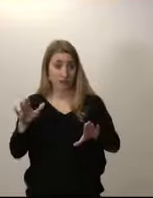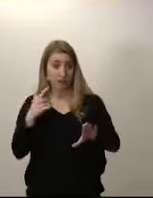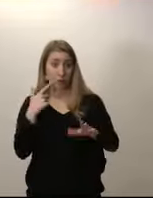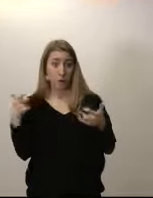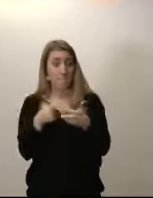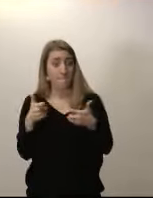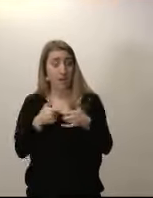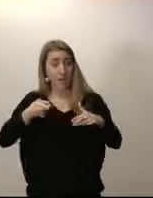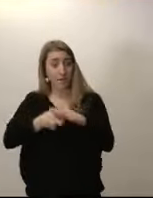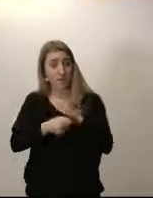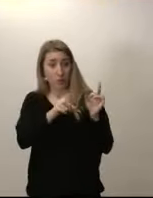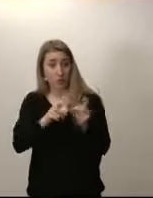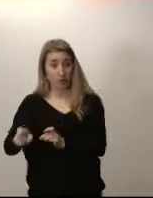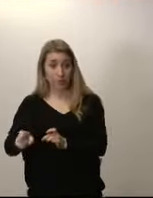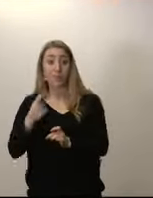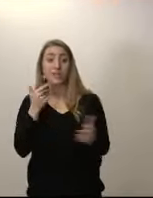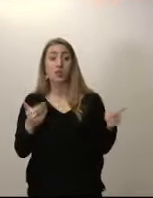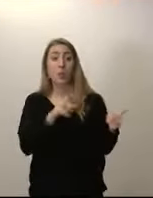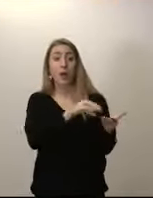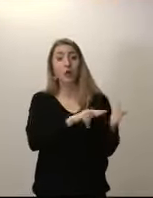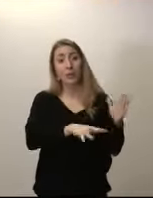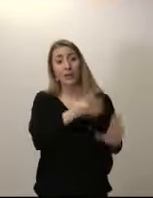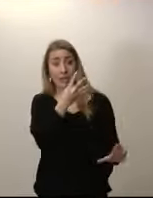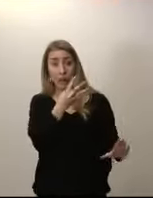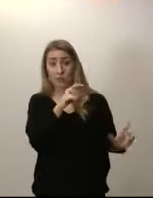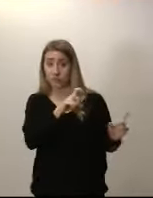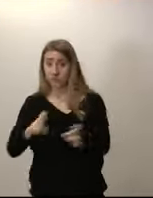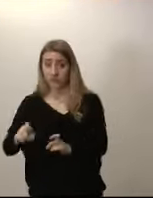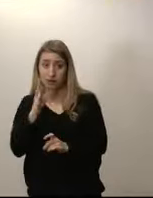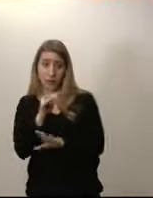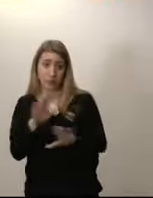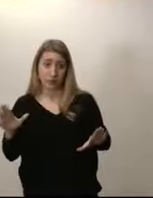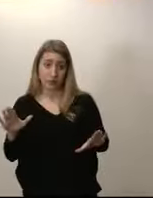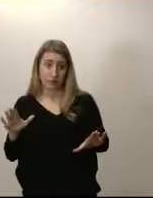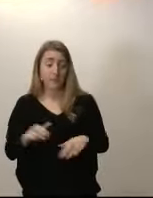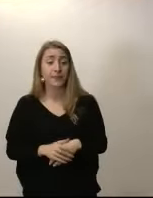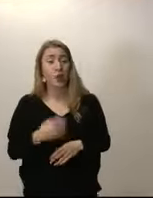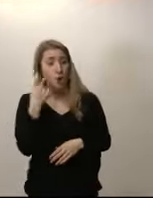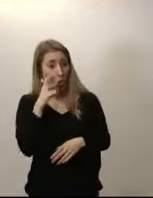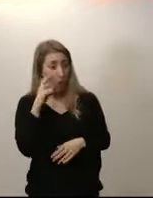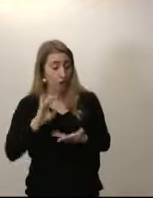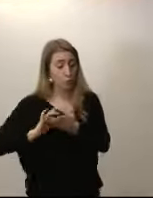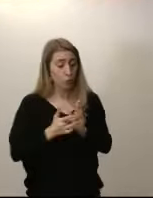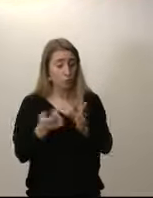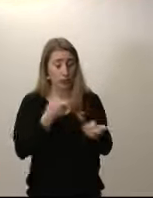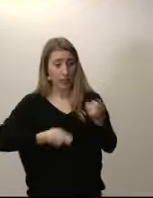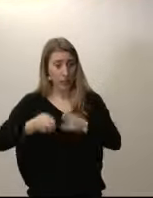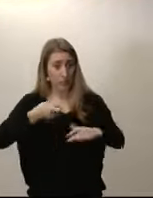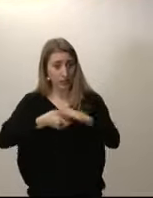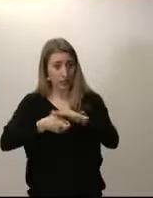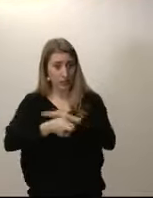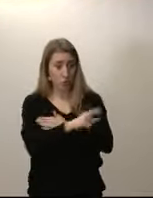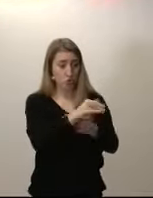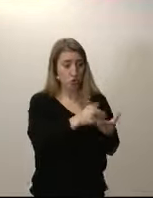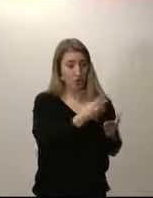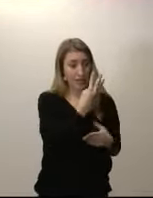en baisse par rapport à 2013, par rapport à 2014. Vous avez constaté que les dépenses d'investissement ont augmenté entre 2014